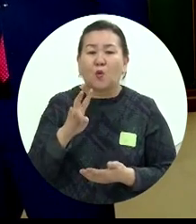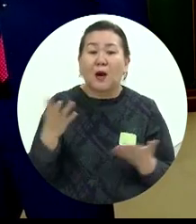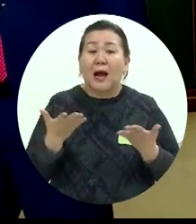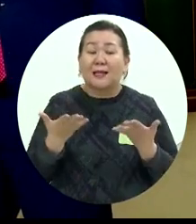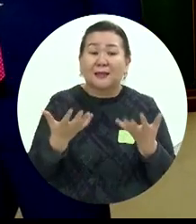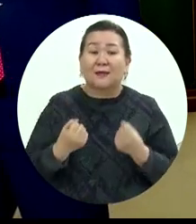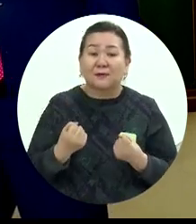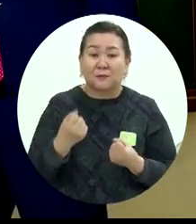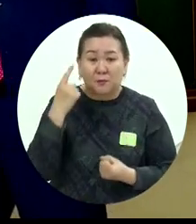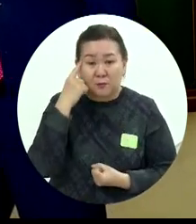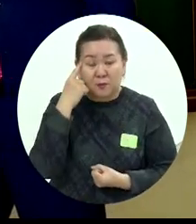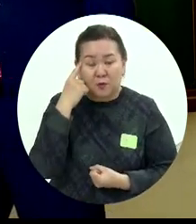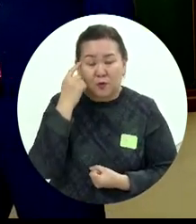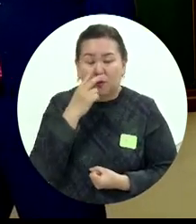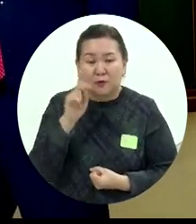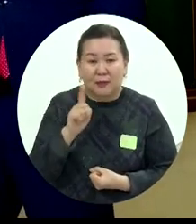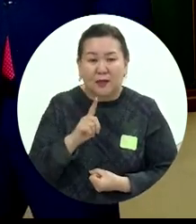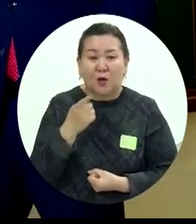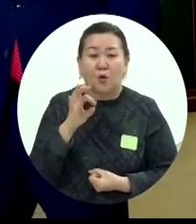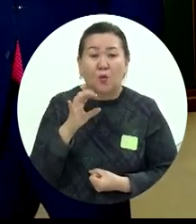хаанаас гаргаж авдаг вэ? Та бүхэн дотоороо бодоорой.